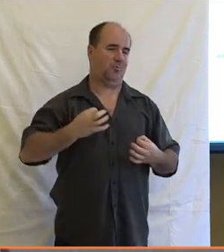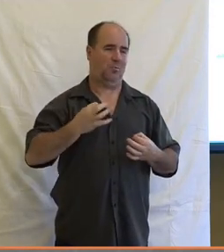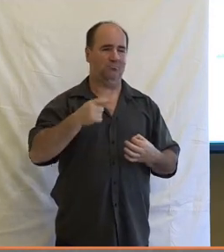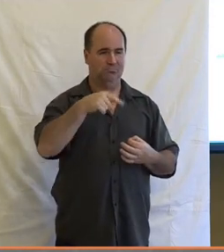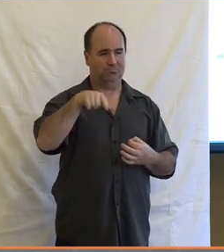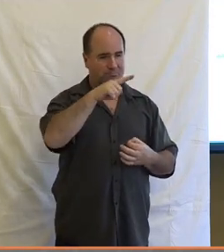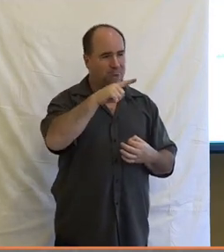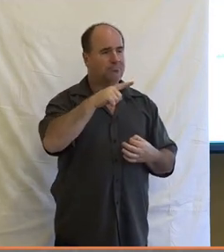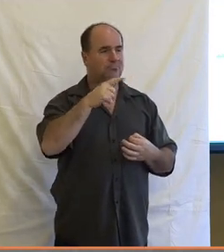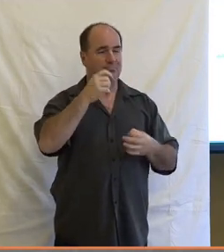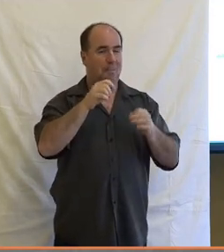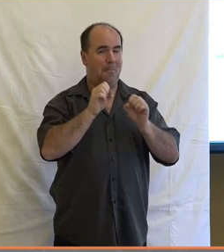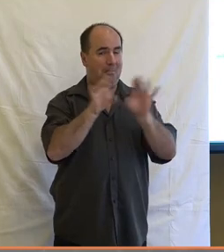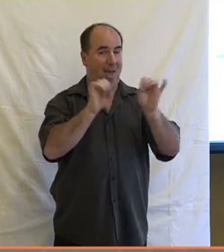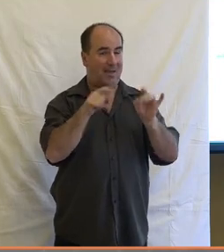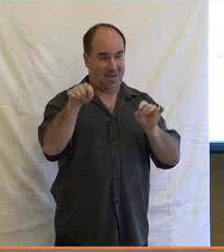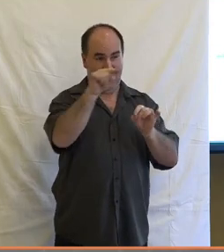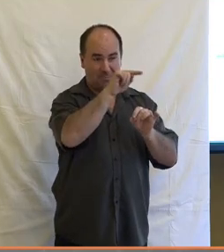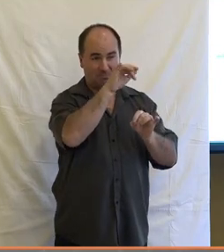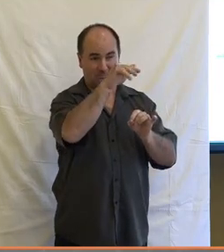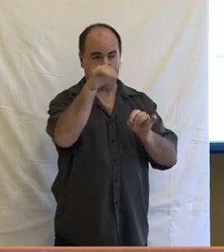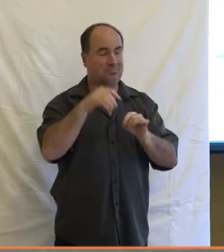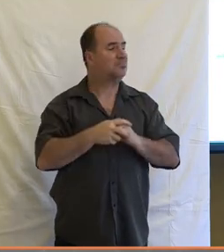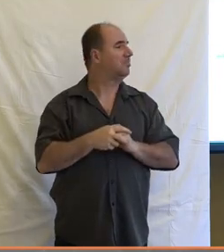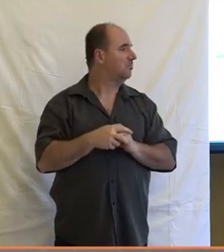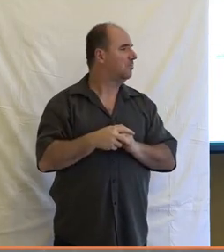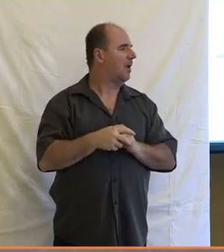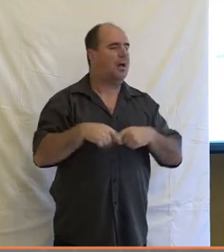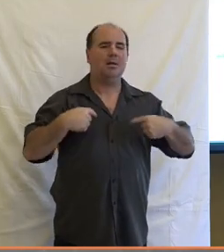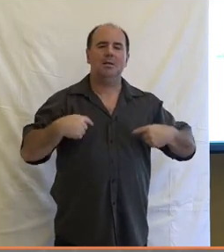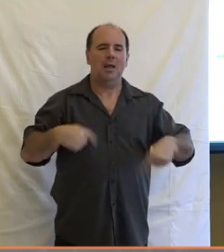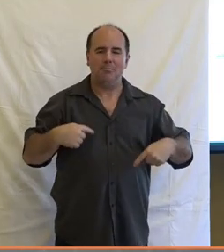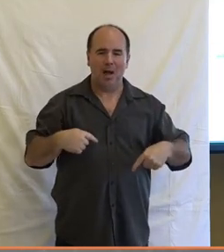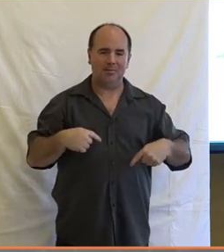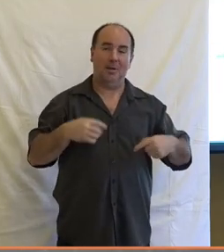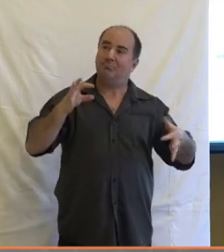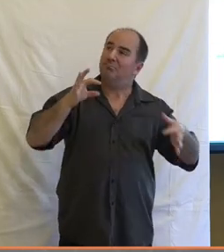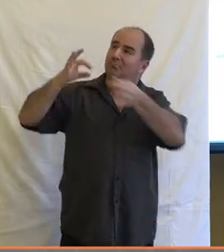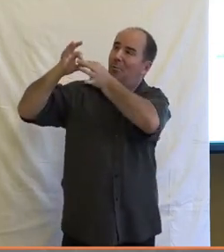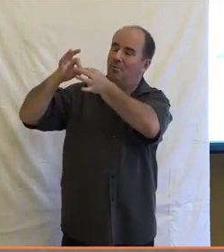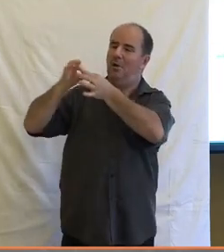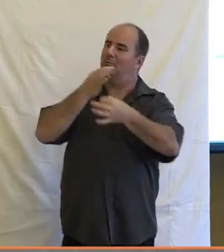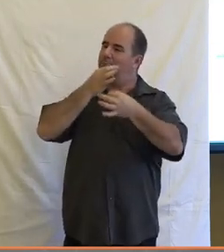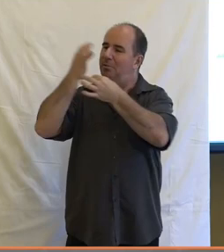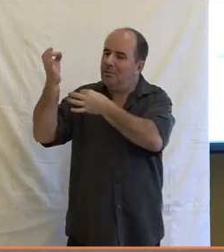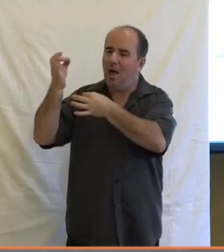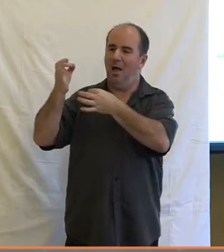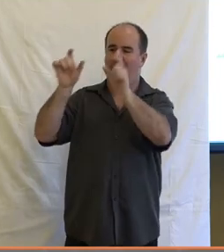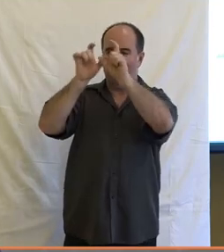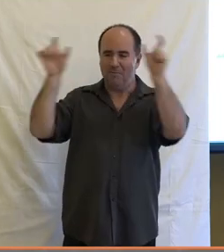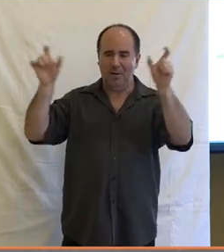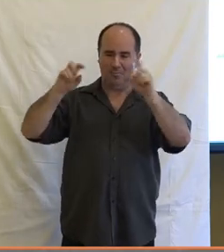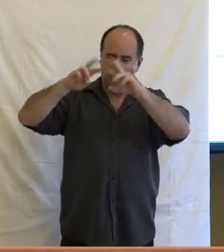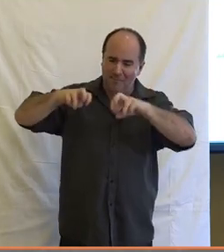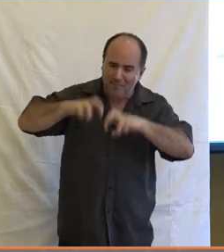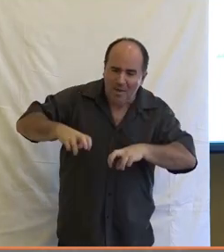z oblasti médií, nebát se toho těch lidí, kteří ty technologie vyvíjejí, nebo přímo ta firma, nebo nezisková organizace, nebo kdokoliv,